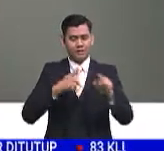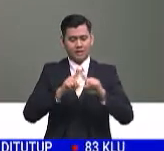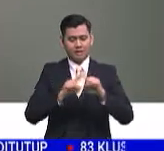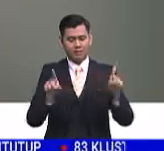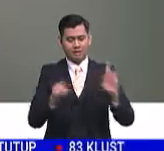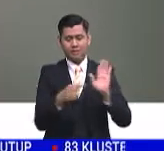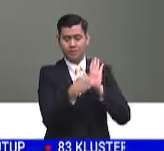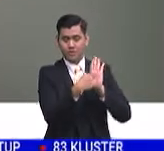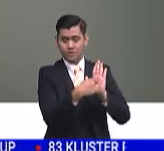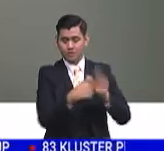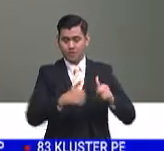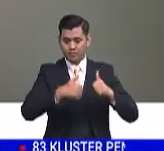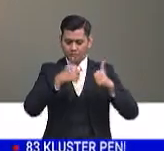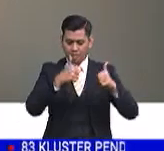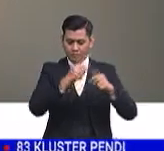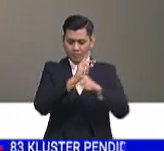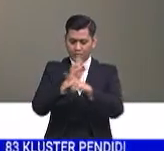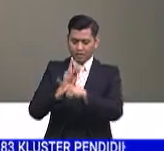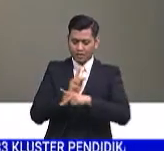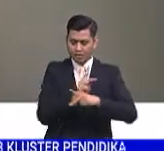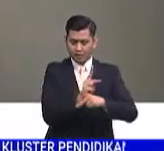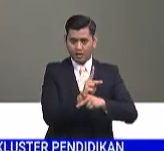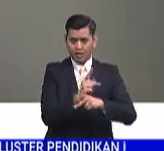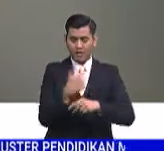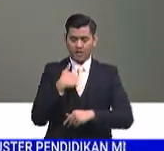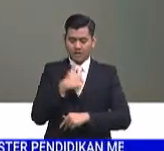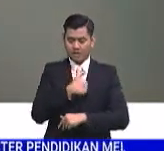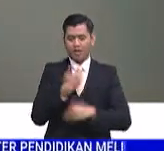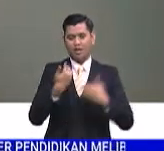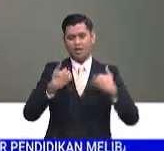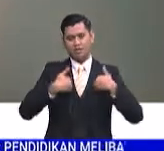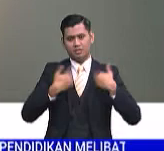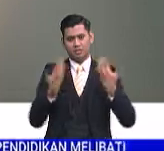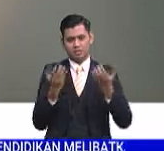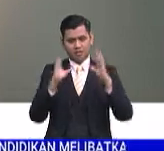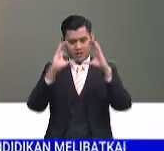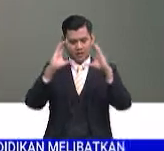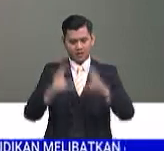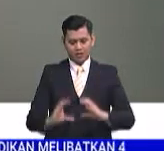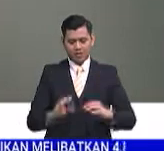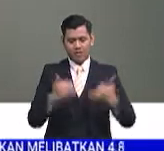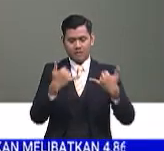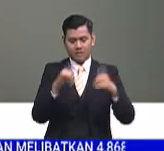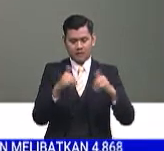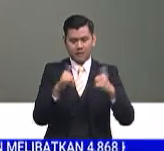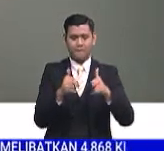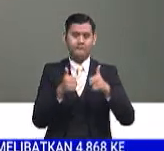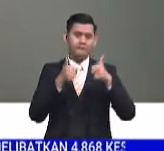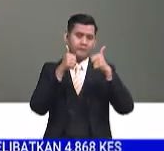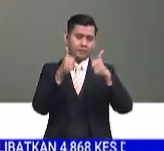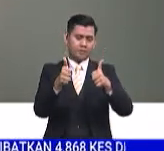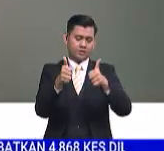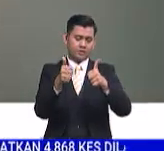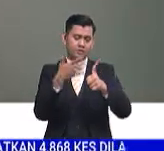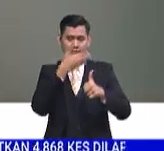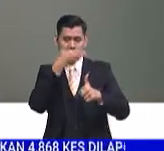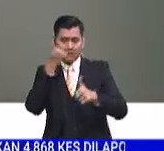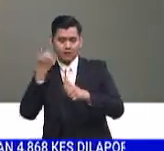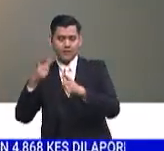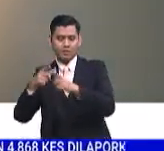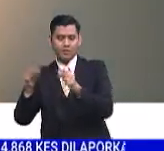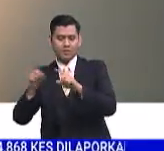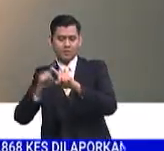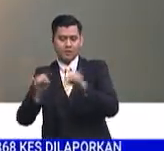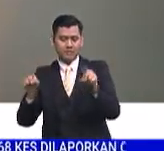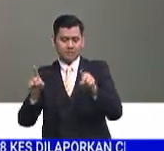dari segi penalty corner, and kita mempunyai lebih penalty corner dan circle entry daripada pasukan Jepun. Cuma jaringan penalty corner